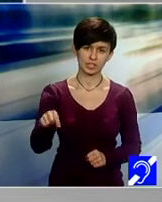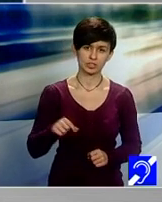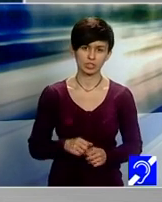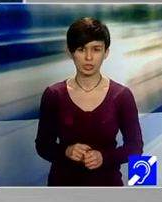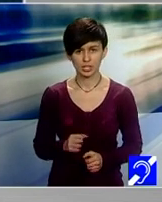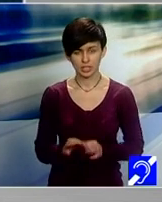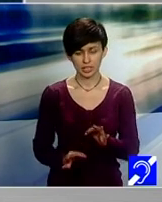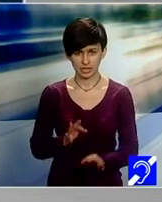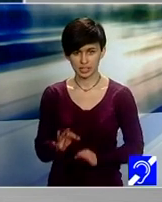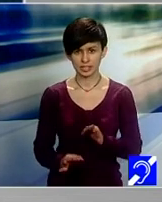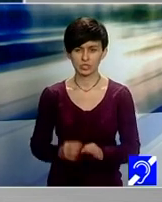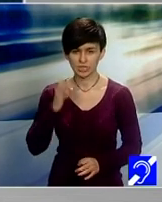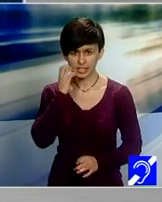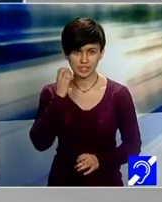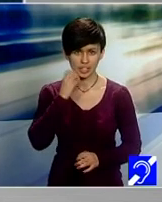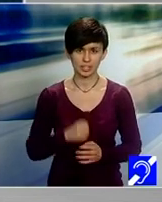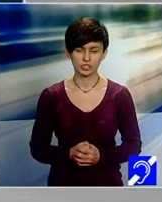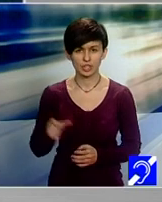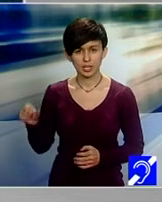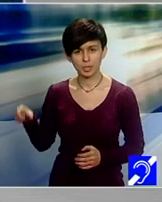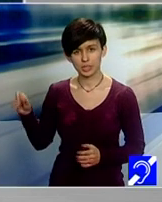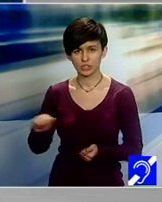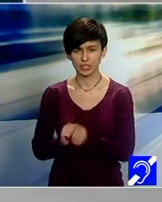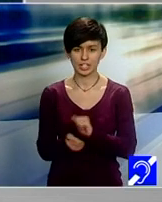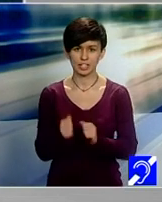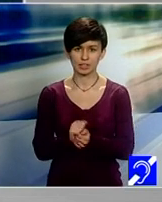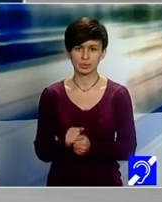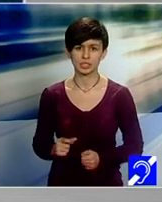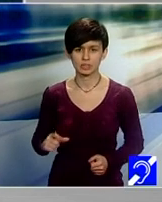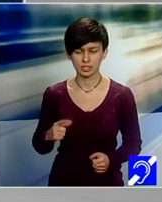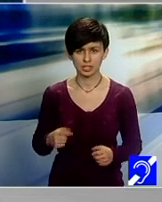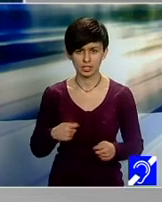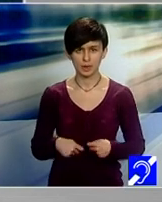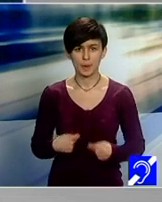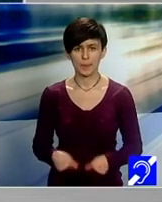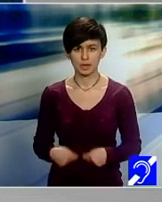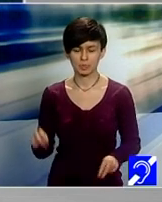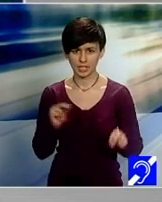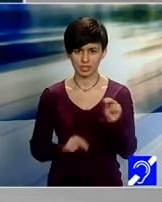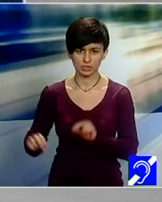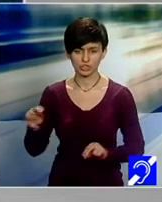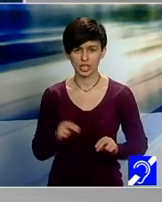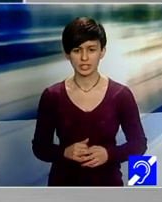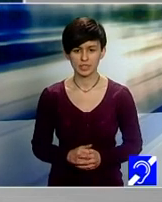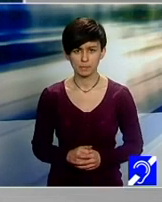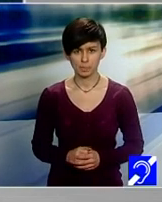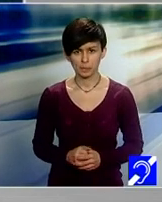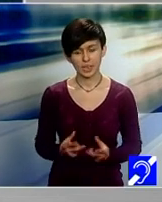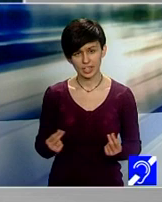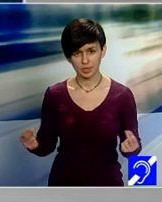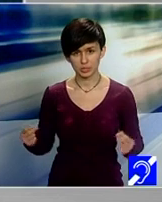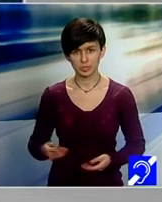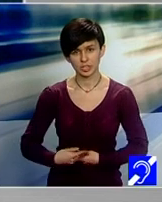țărănești. Cei care luptă pentru această cauză sunt membrii Asociației Ecoruralis, care multiplică și distribuie